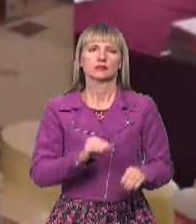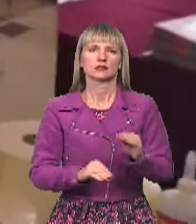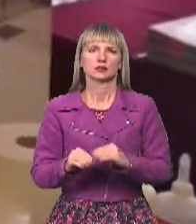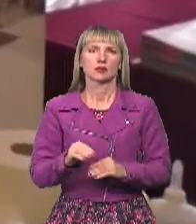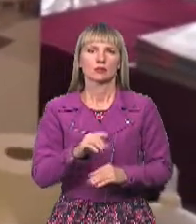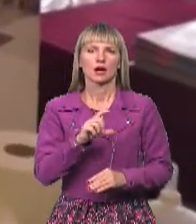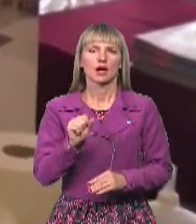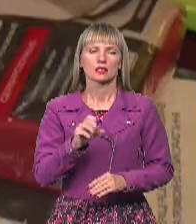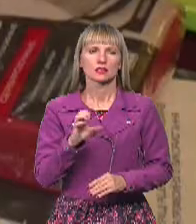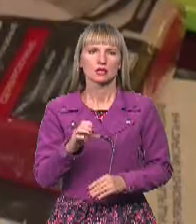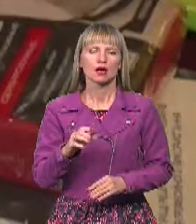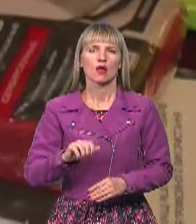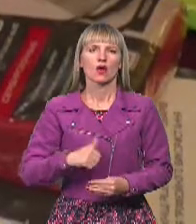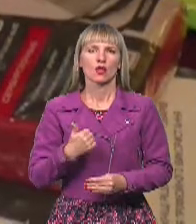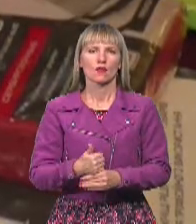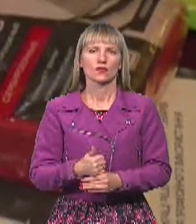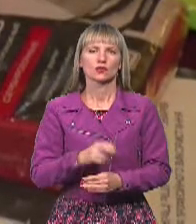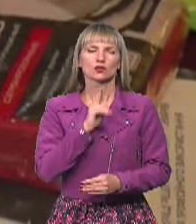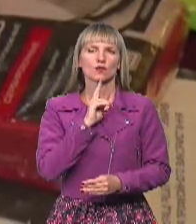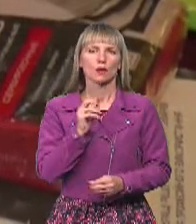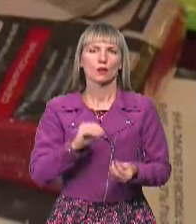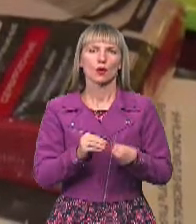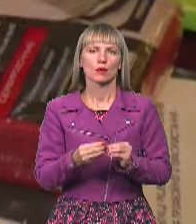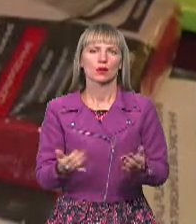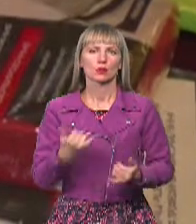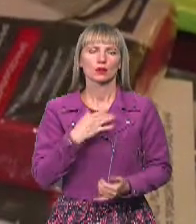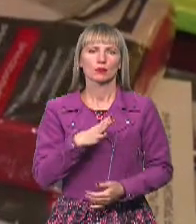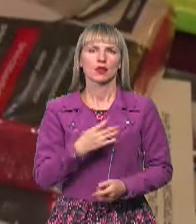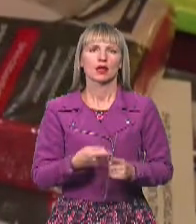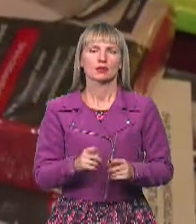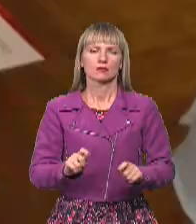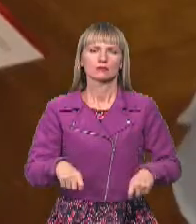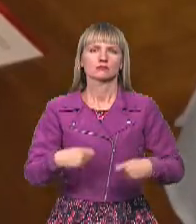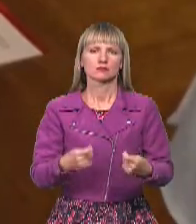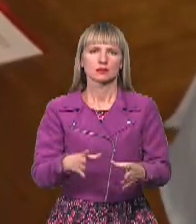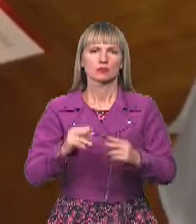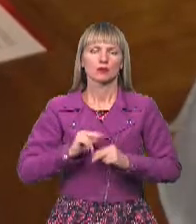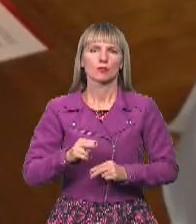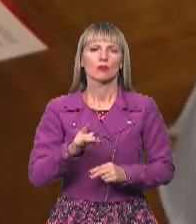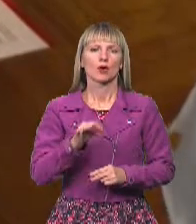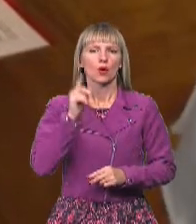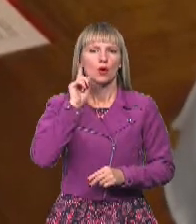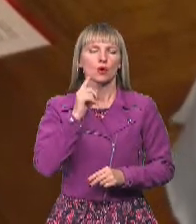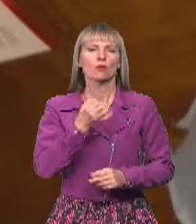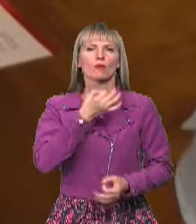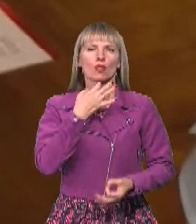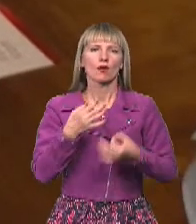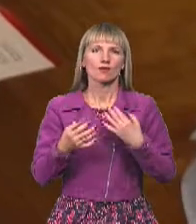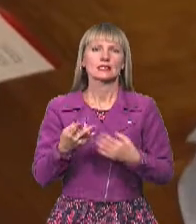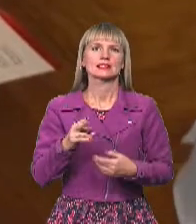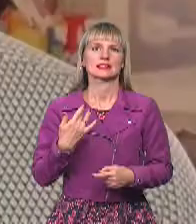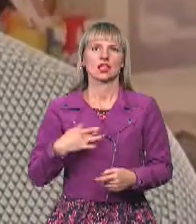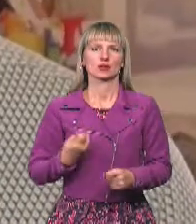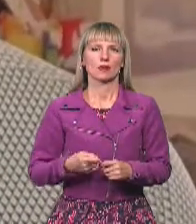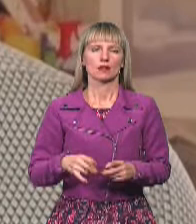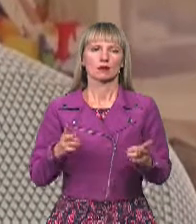ХАСП. Найголовніше зауваження та проблеми, які у нас були, це донести співробітникам про кольорове кодування та для чого це